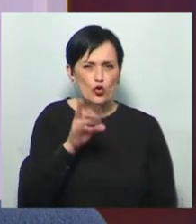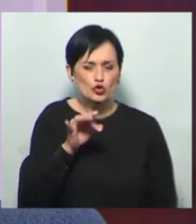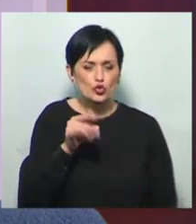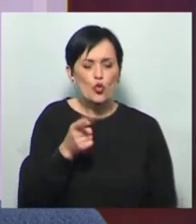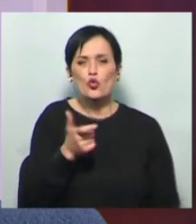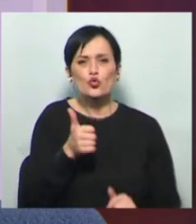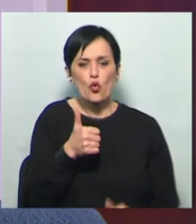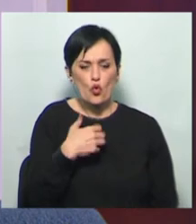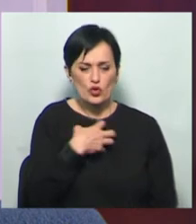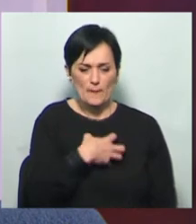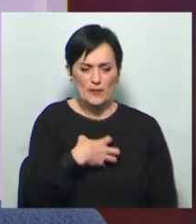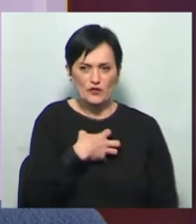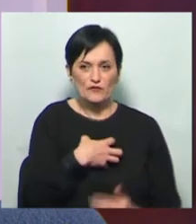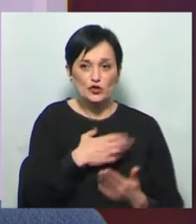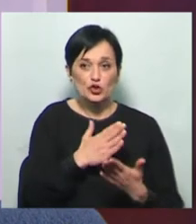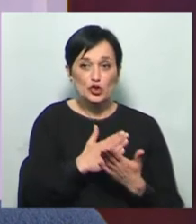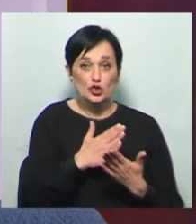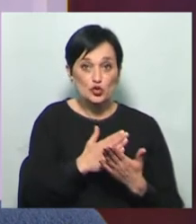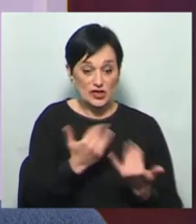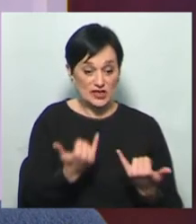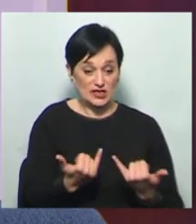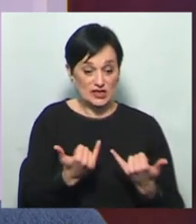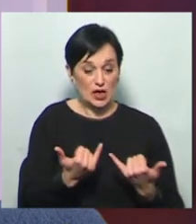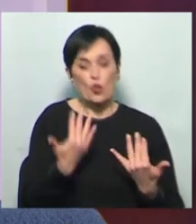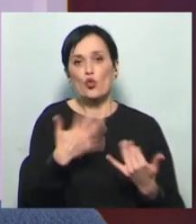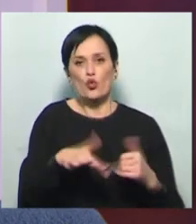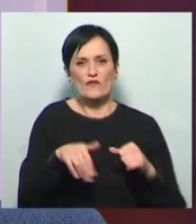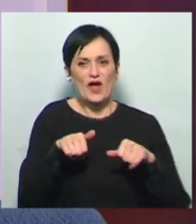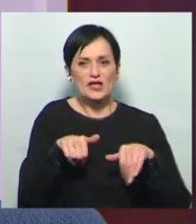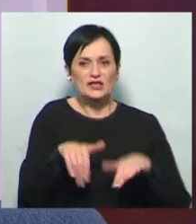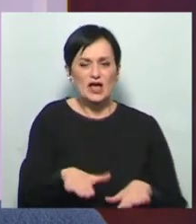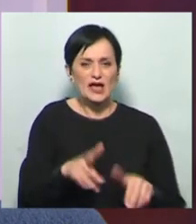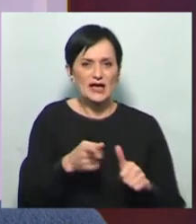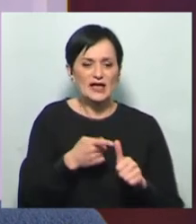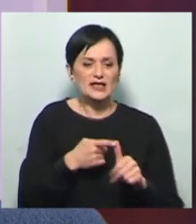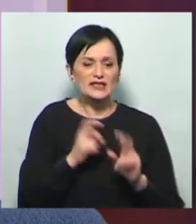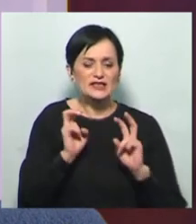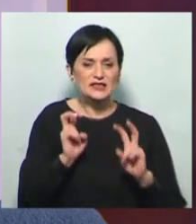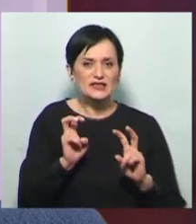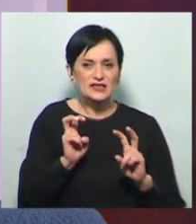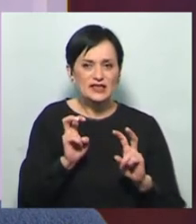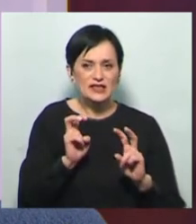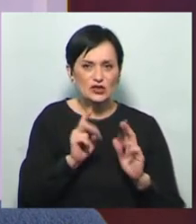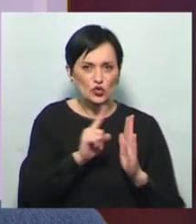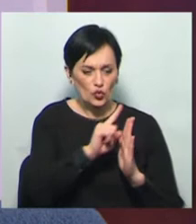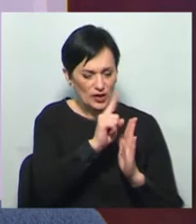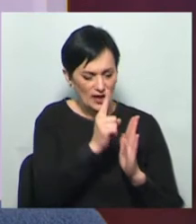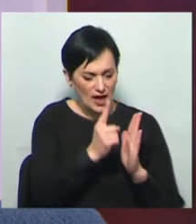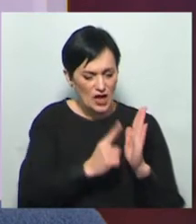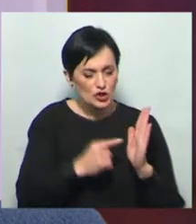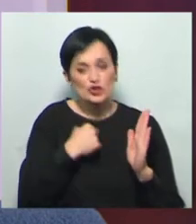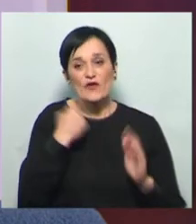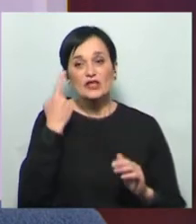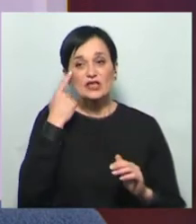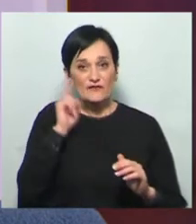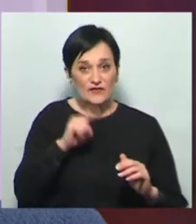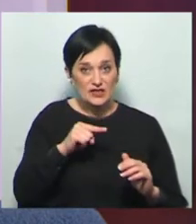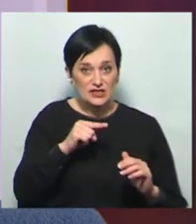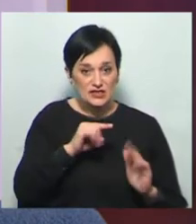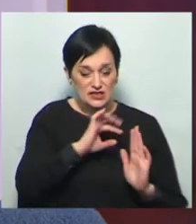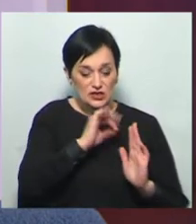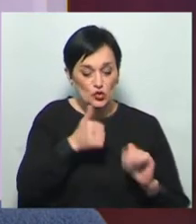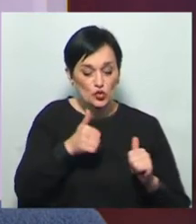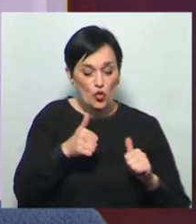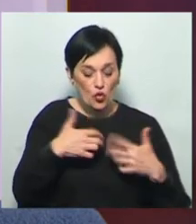რამდენად მნიშვნელოვანია მცენარეული ბოჭკო, მაგრამ დღეს უკვე დადგენილია ეგრეთ წოდებული ნაწლავური ღერძი. ჩვენ ვიცით ნაწლავის ჯანმრთელობა,